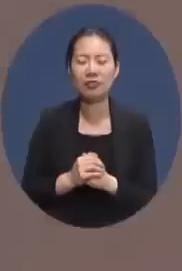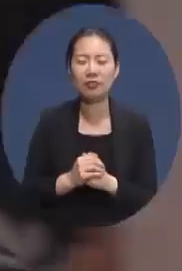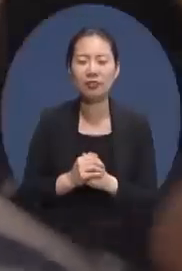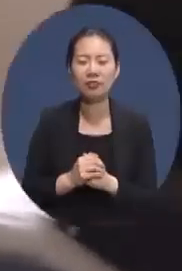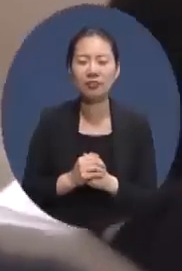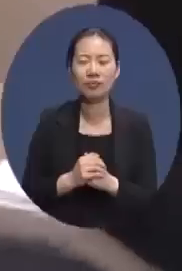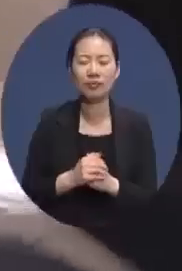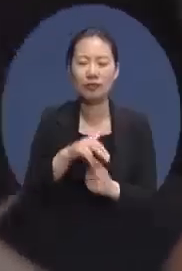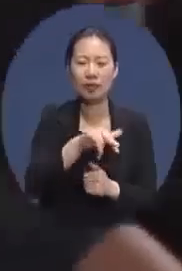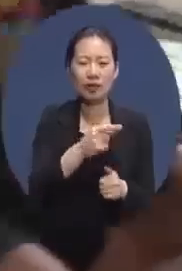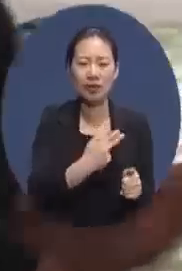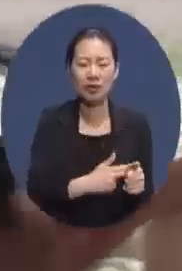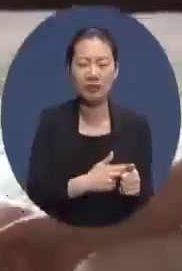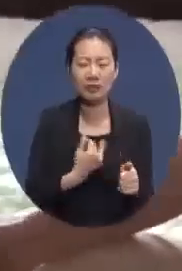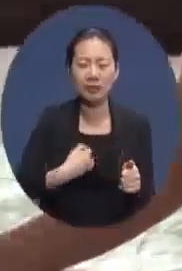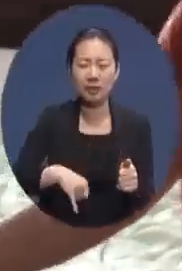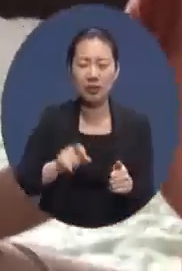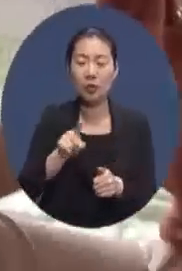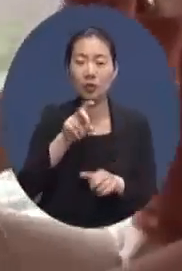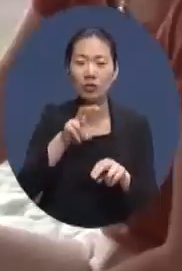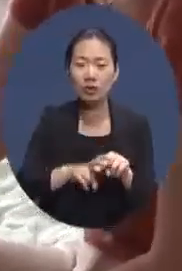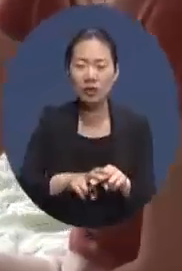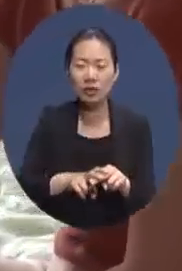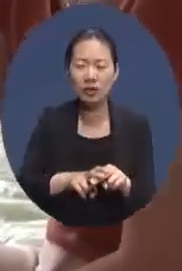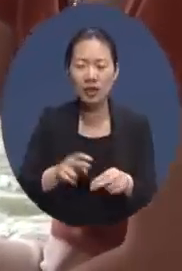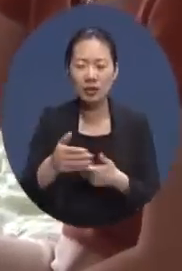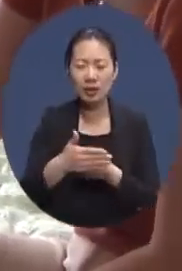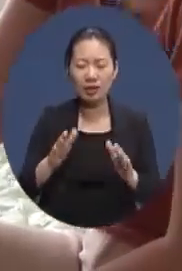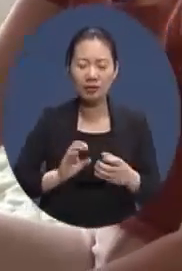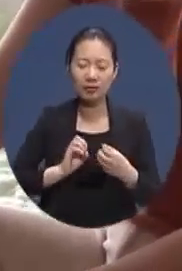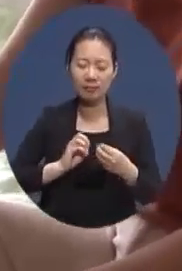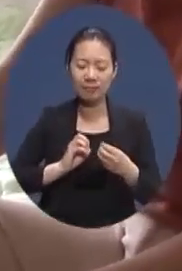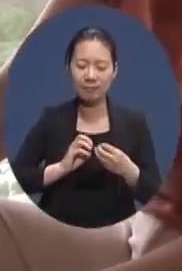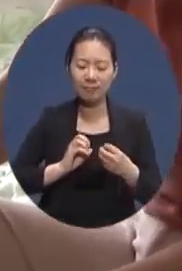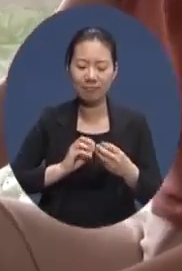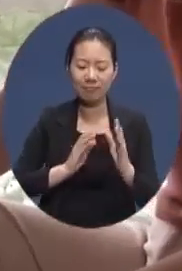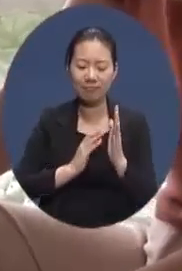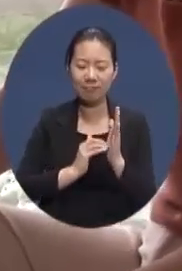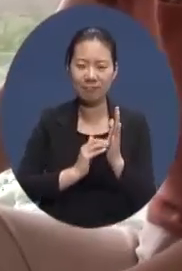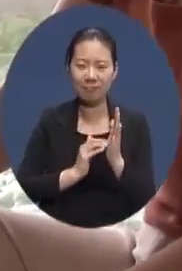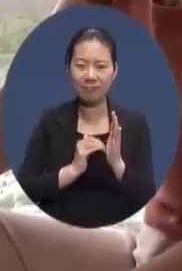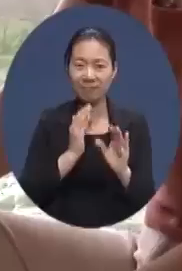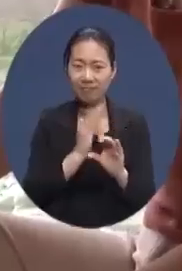박사님과 딸은 어디 있나 했더니 방에서 속닥속닥 비밀 얘기 중입니다.